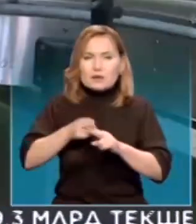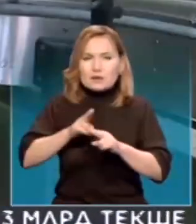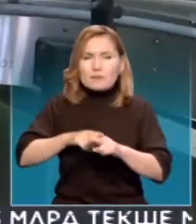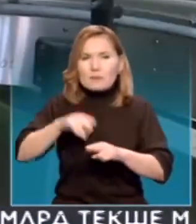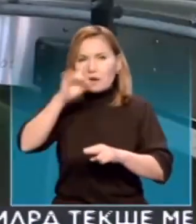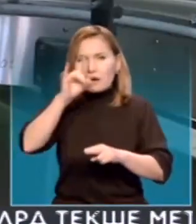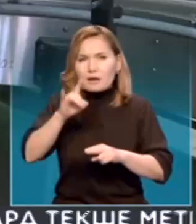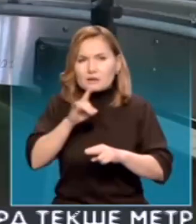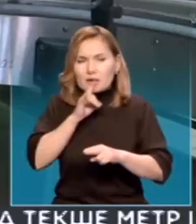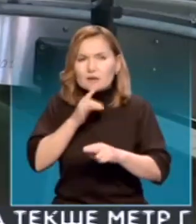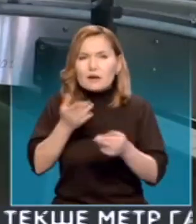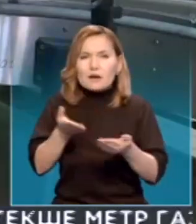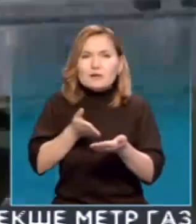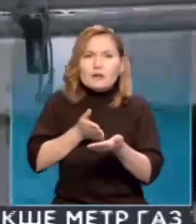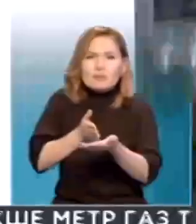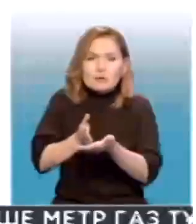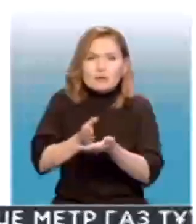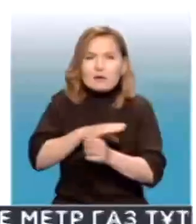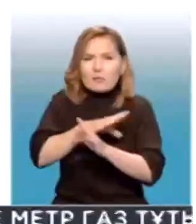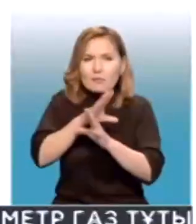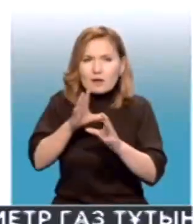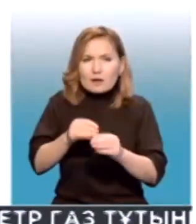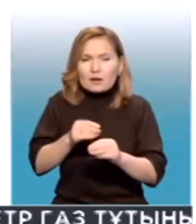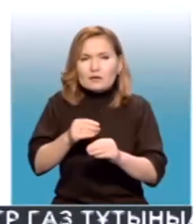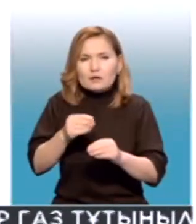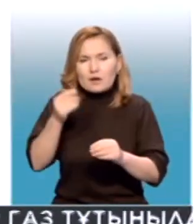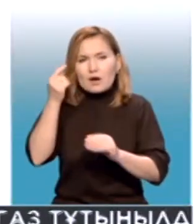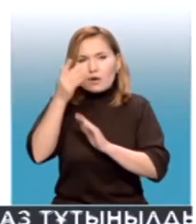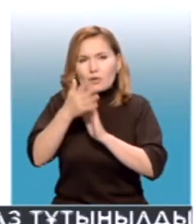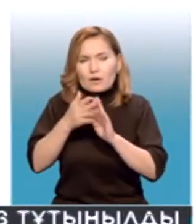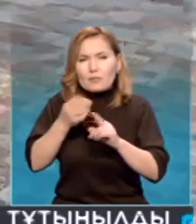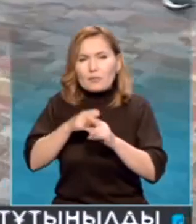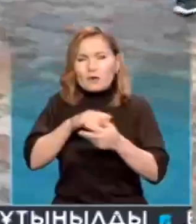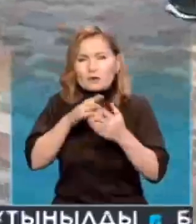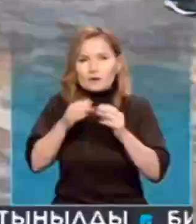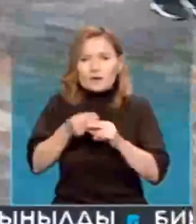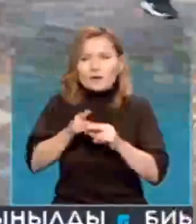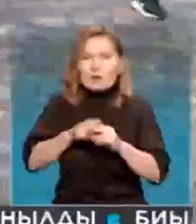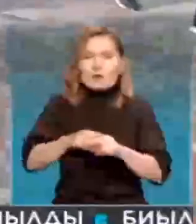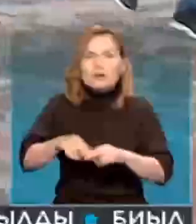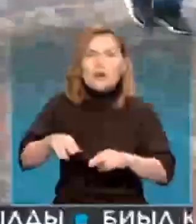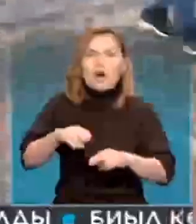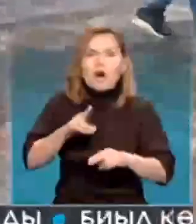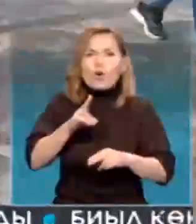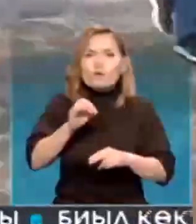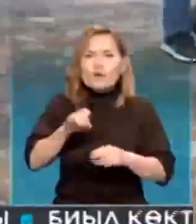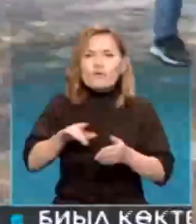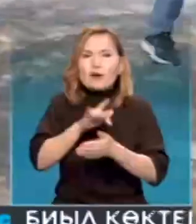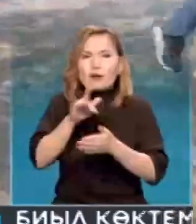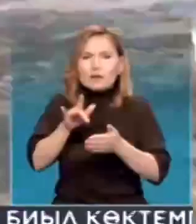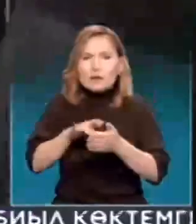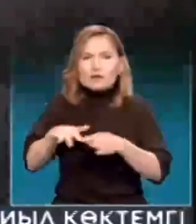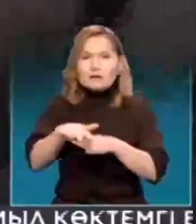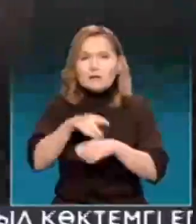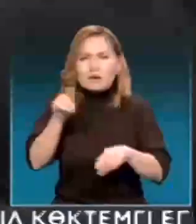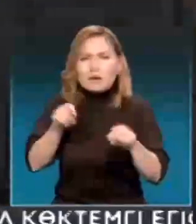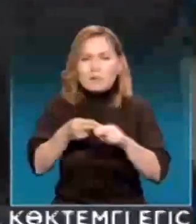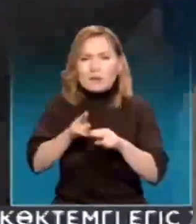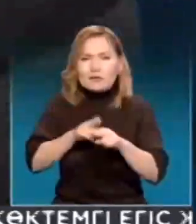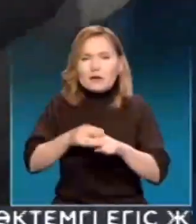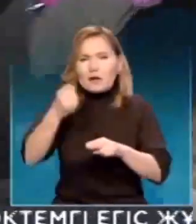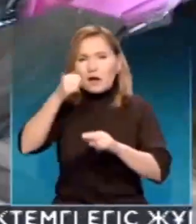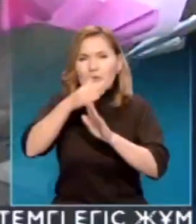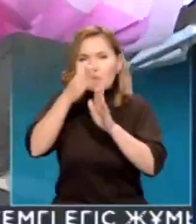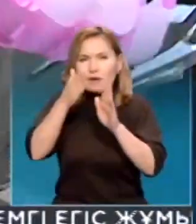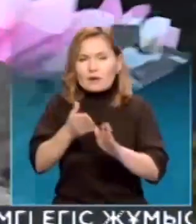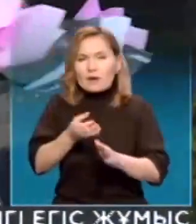мемлекетіміз баратын жолды анықтайды. Республика партиясының өкілдері жаңа тауға ие болып, тынысы ашылған Қонаев қаласына табан тіреді. Бірден шаһар орталығындағы